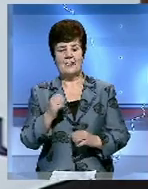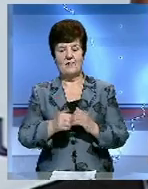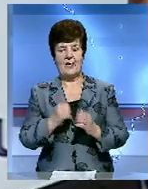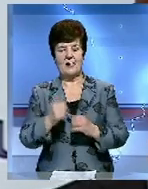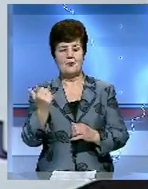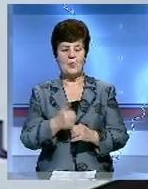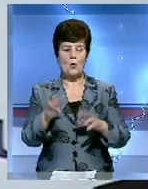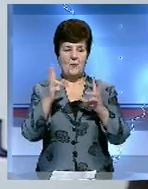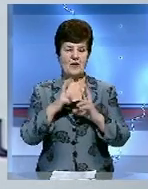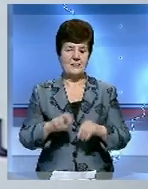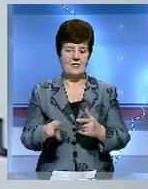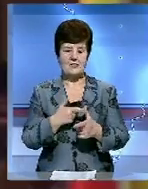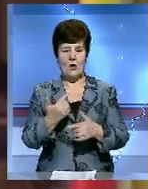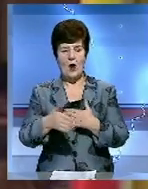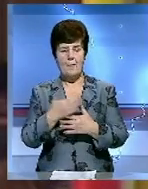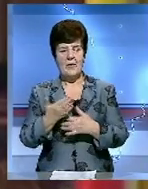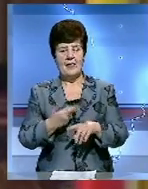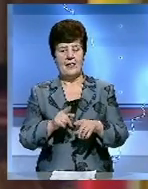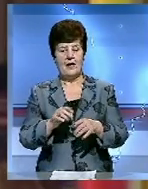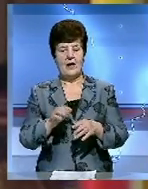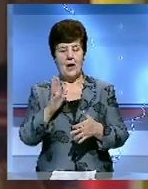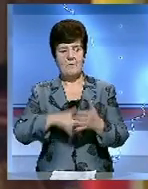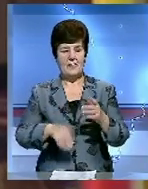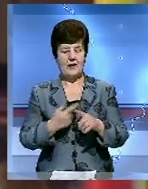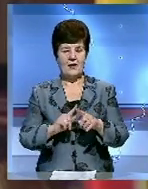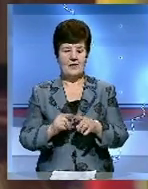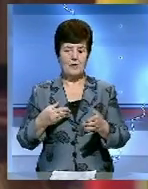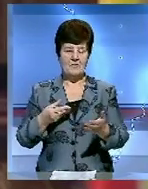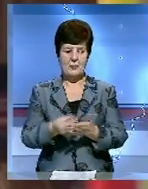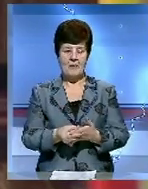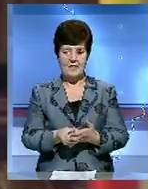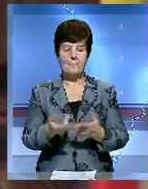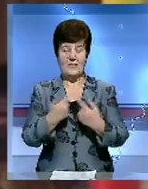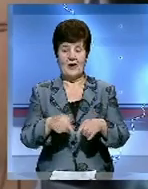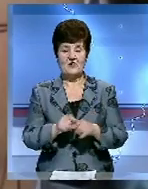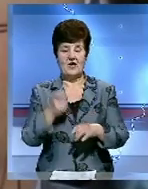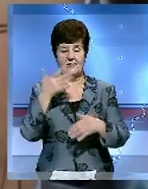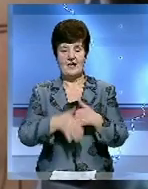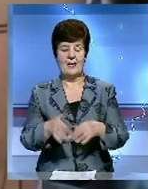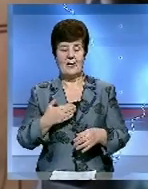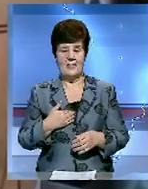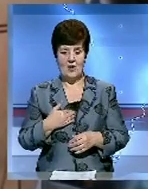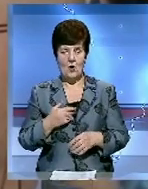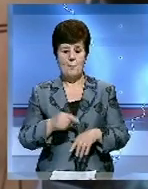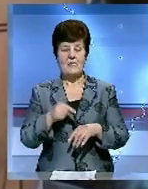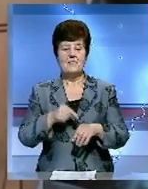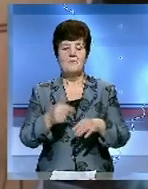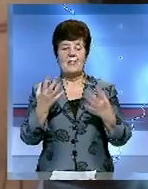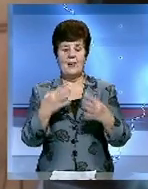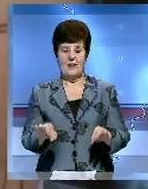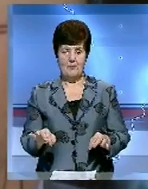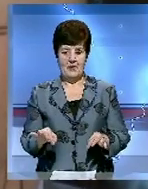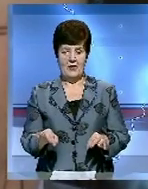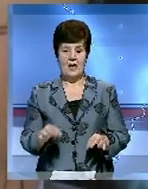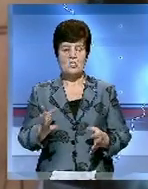chiar cu amenzi pe care trebuie să le plătim din puținii noștri bani. Dar așa înțeleg eu să mă simt liber și să încurajez